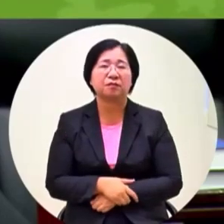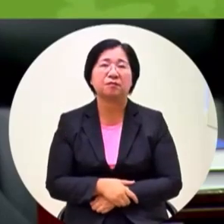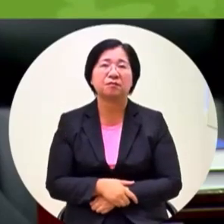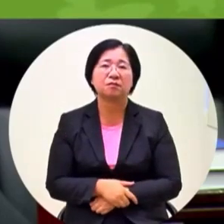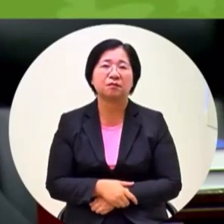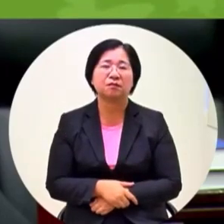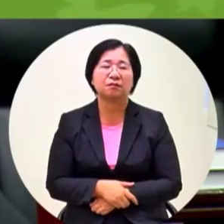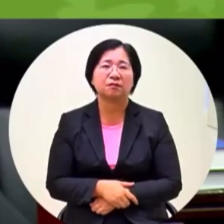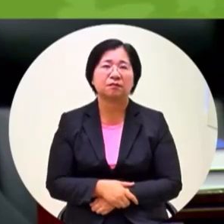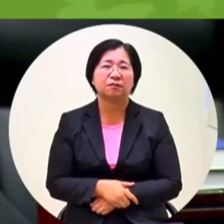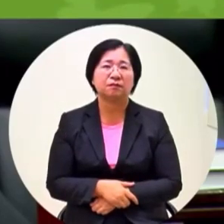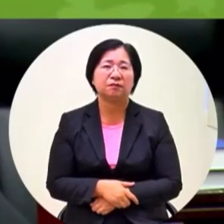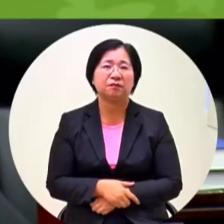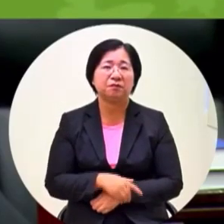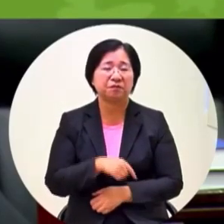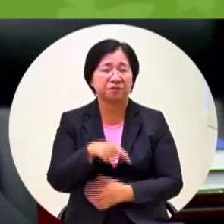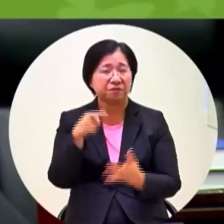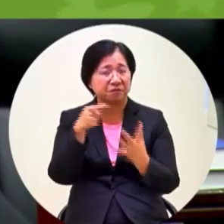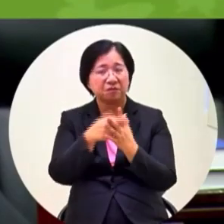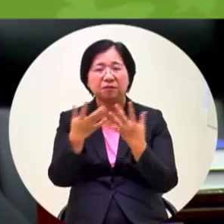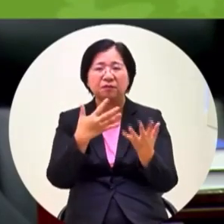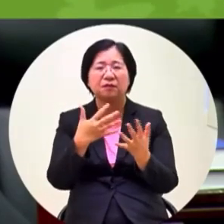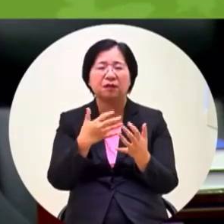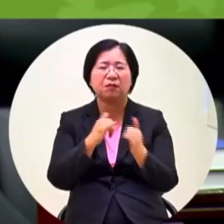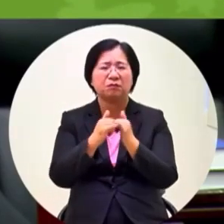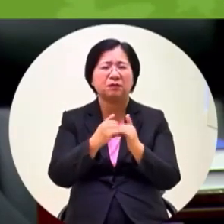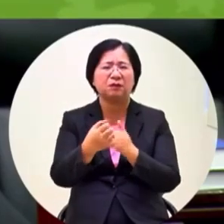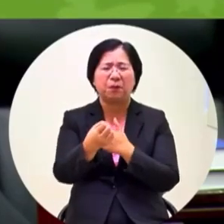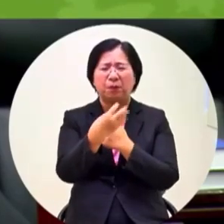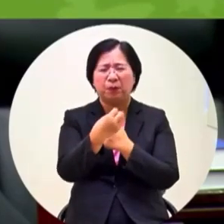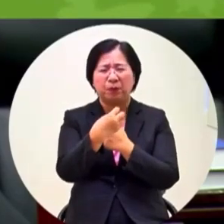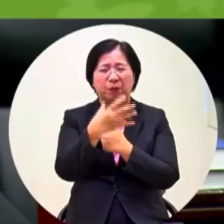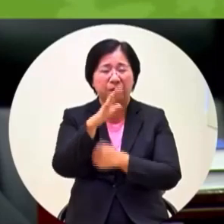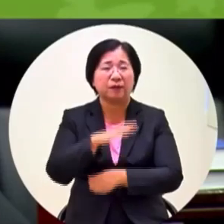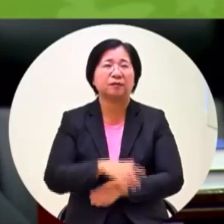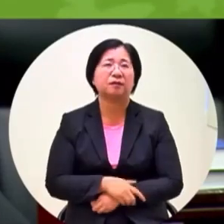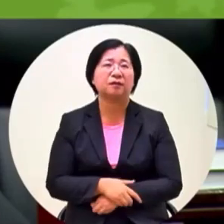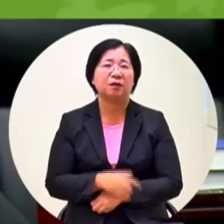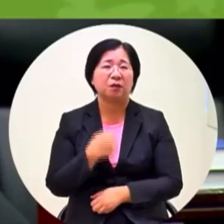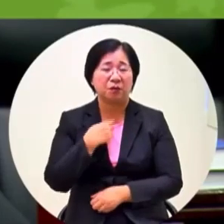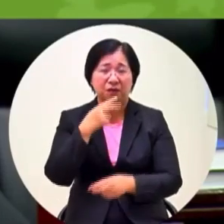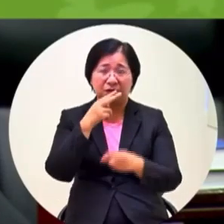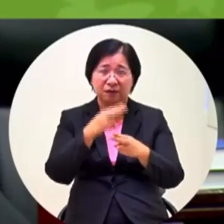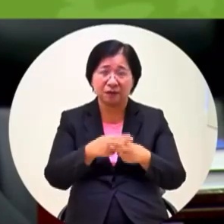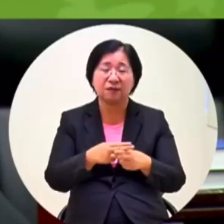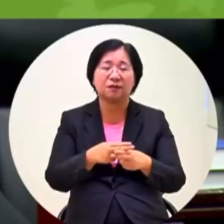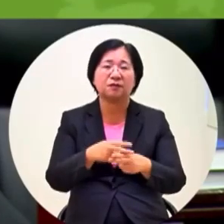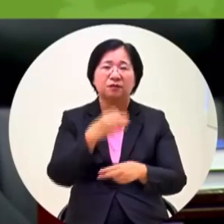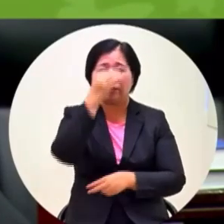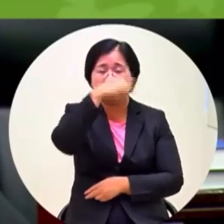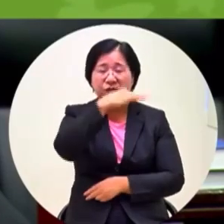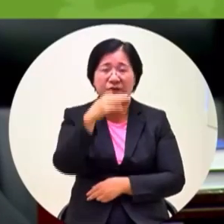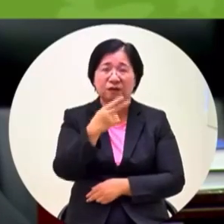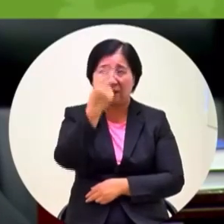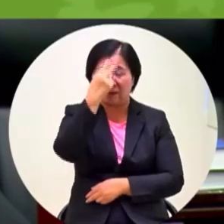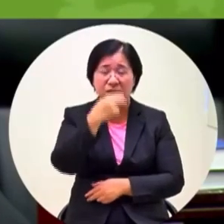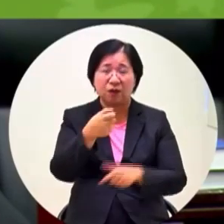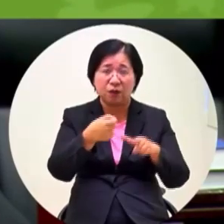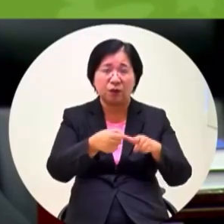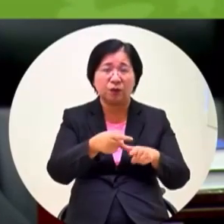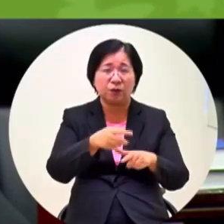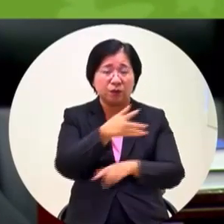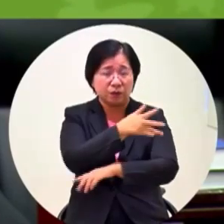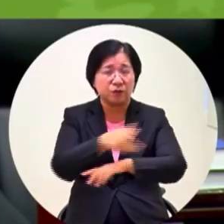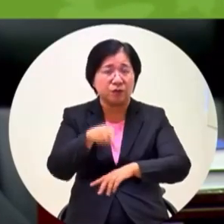解，百姓自己搞唔到来，你搞我念，当然是我相信凤山曹公镇的整治到，大家应